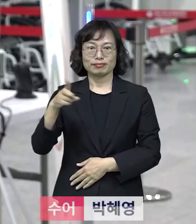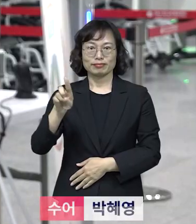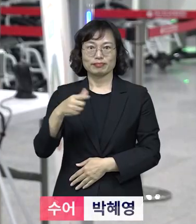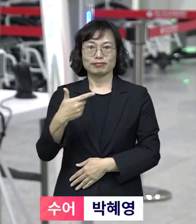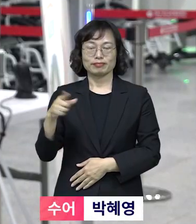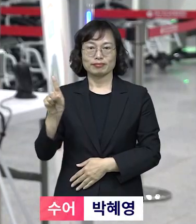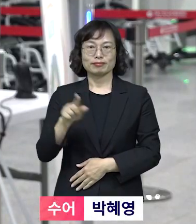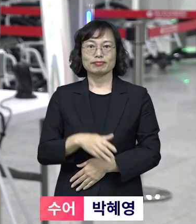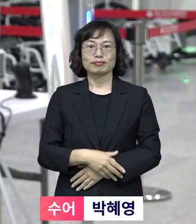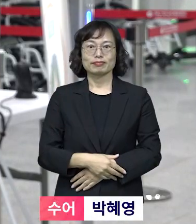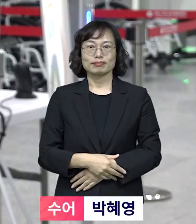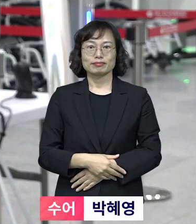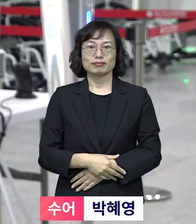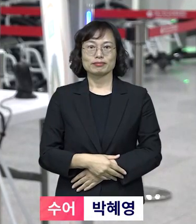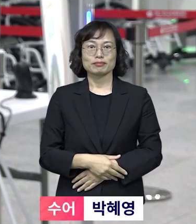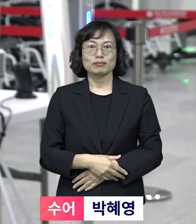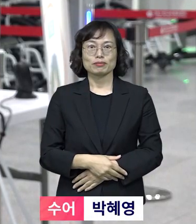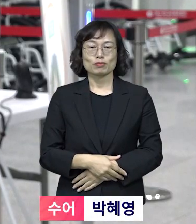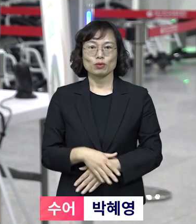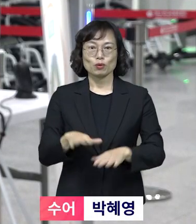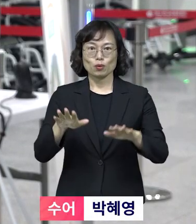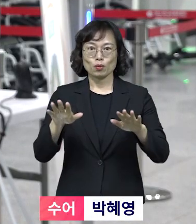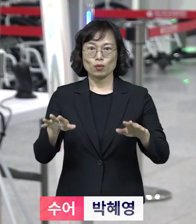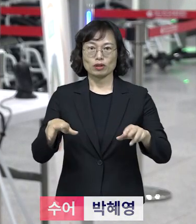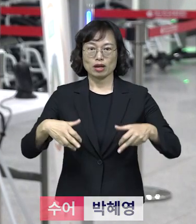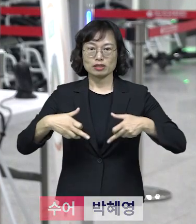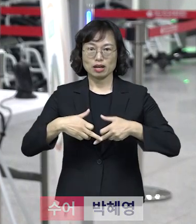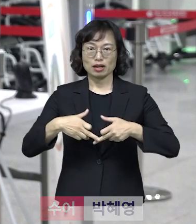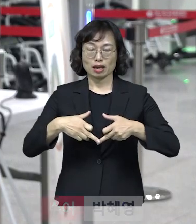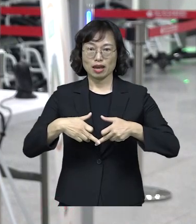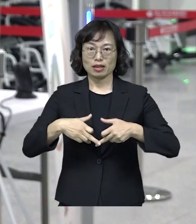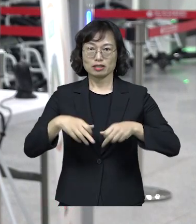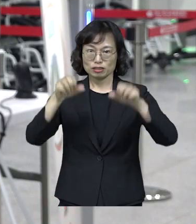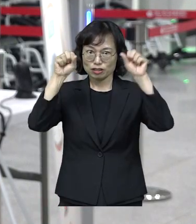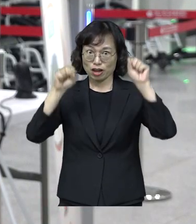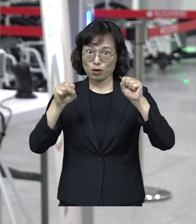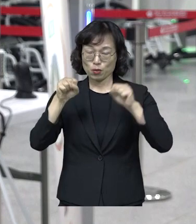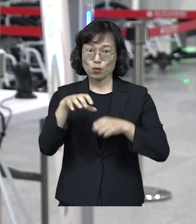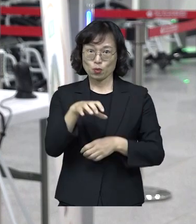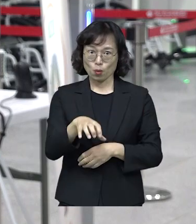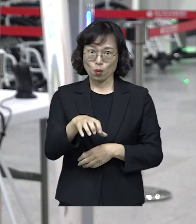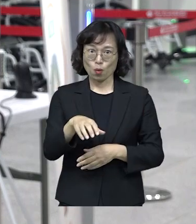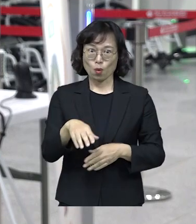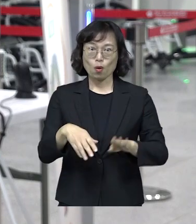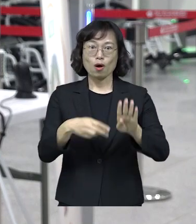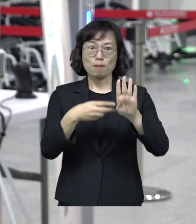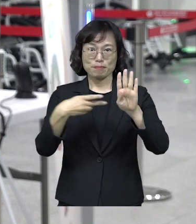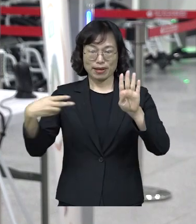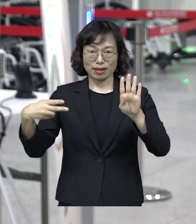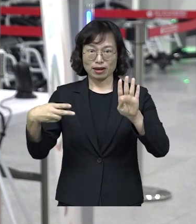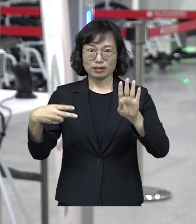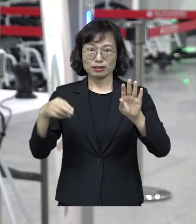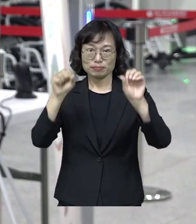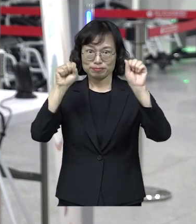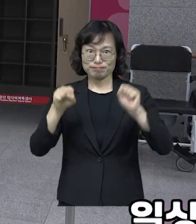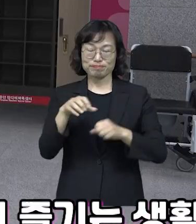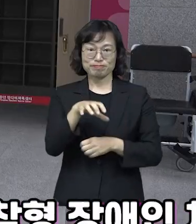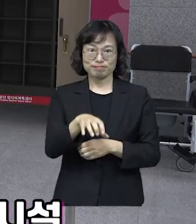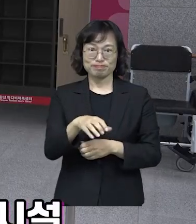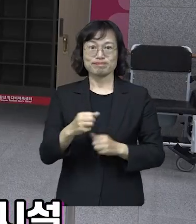양산 팩토리의 팩트지기 이다나입니다. 오늘은 장애인 우선체육관인 반다비 체육센터에서